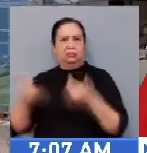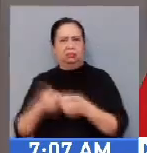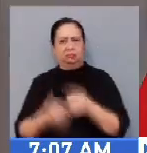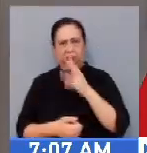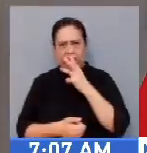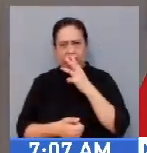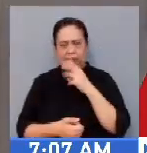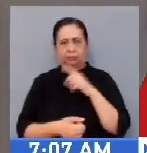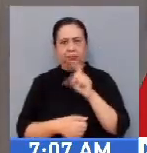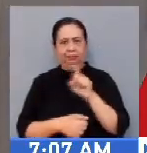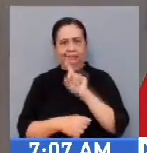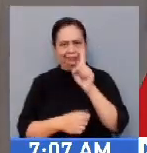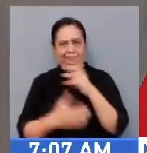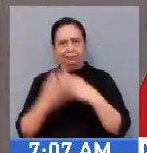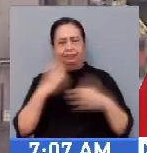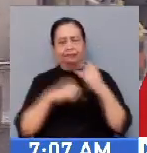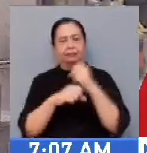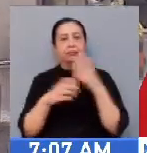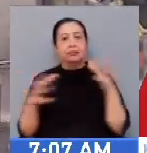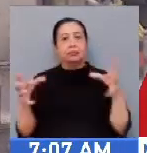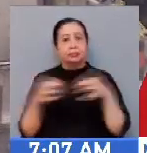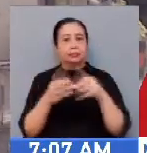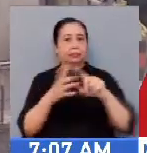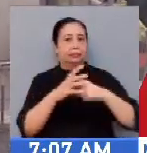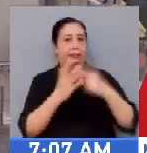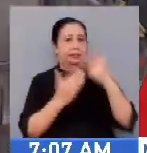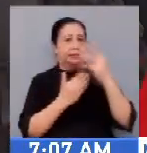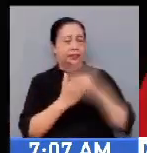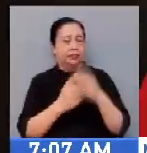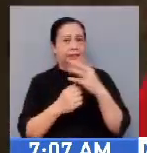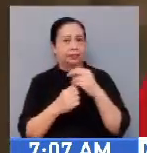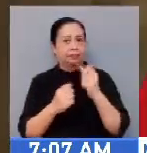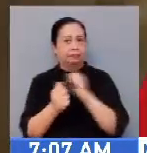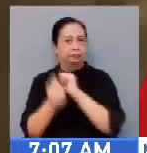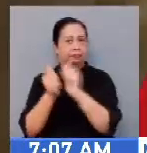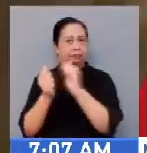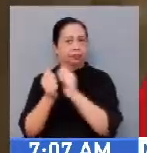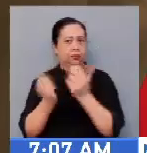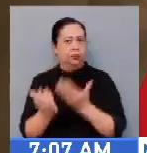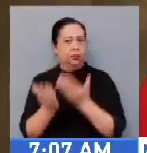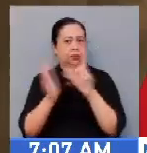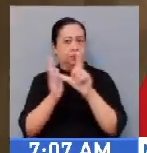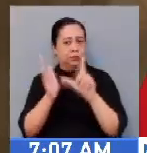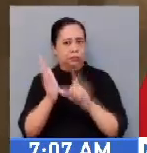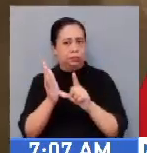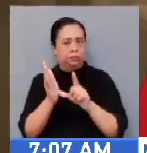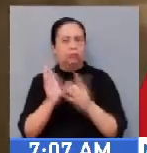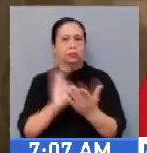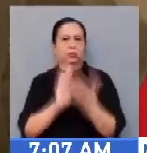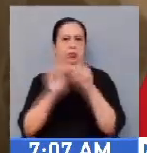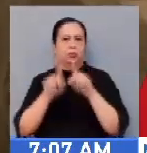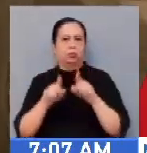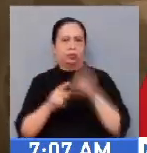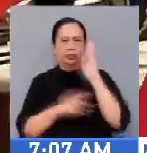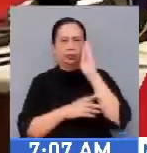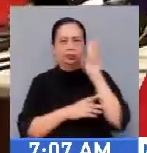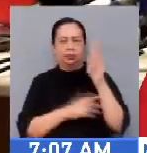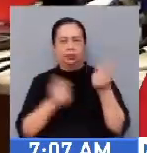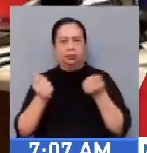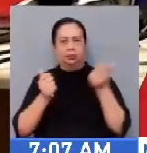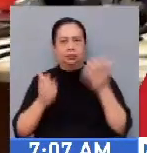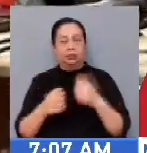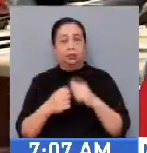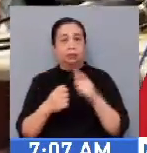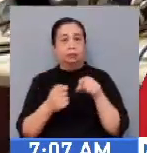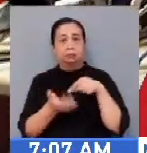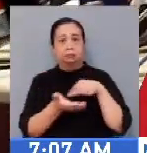pagsigurong matutuloy ang mga nasimulang programa at maipasa ang mga panukala, haharapin din ng Marcos Administration ang pagbayad sa